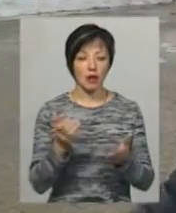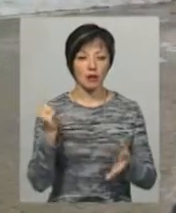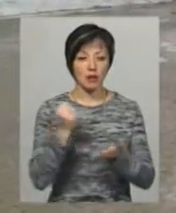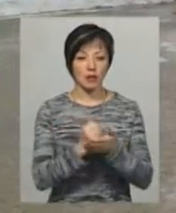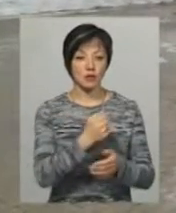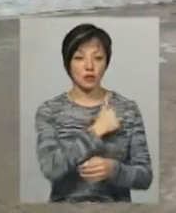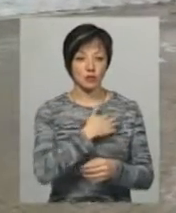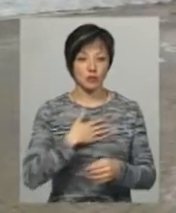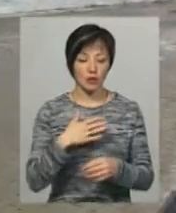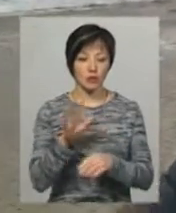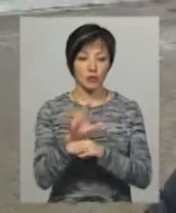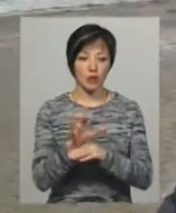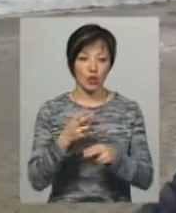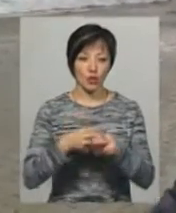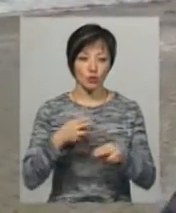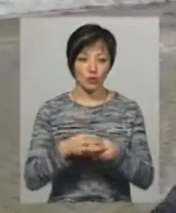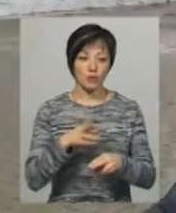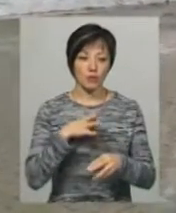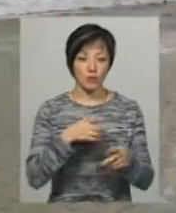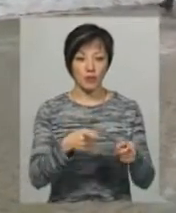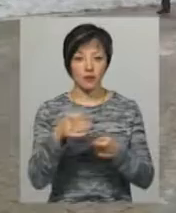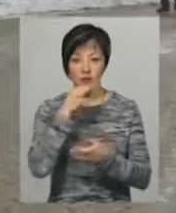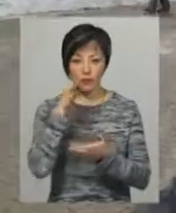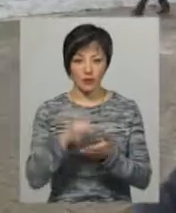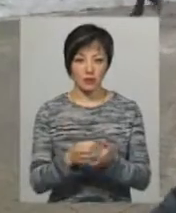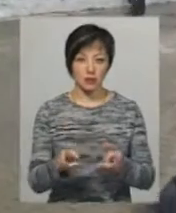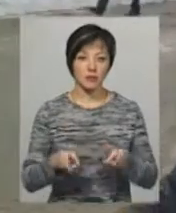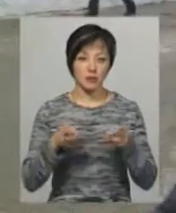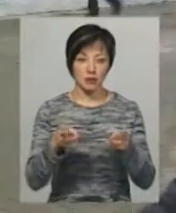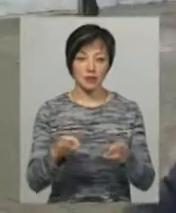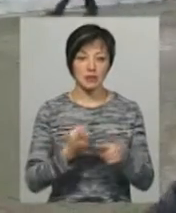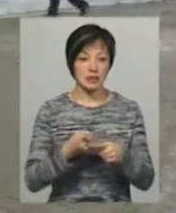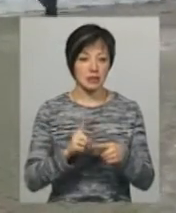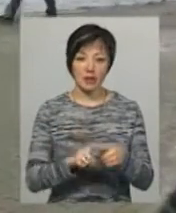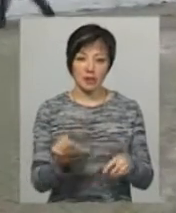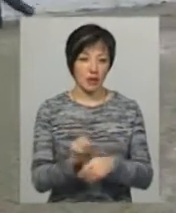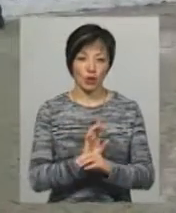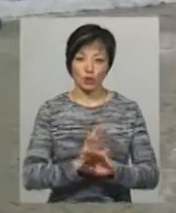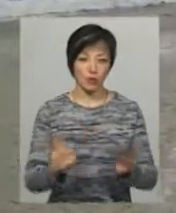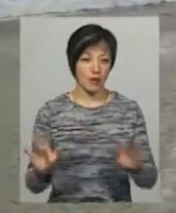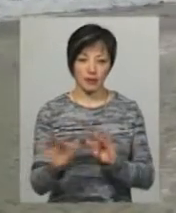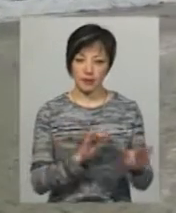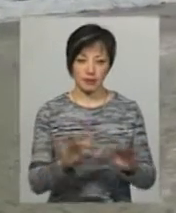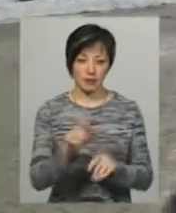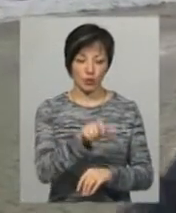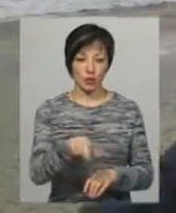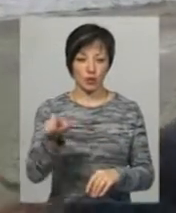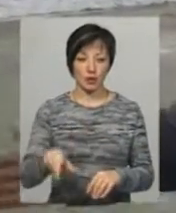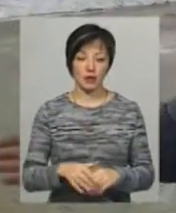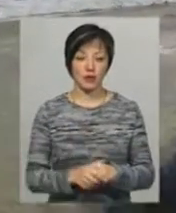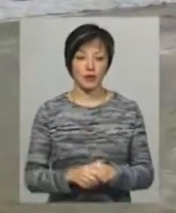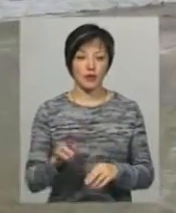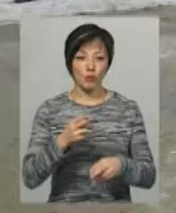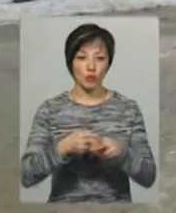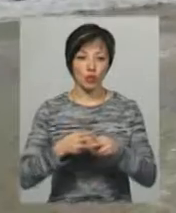тварині шкоду ножом, було, щоб привикалася до кримінальної відповідальності, бо це не є нормальні дії людей, що ходити з